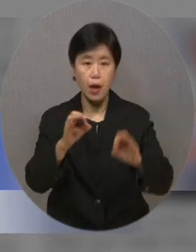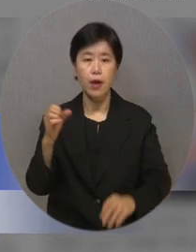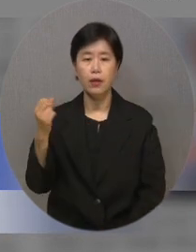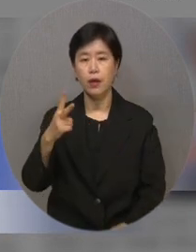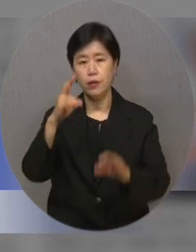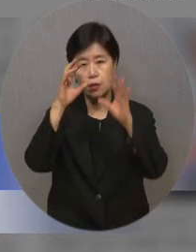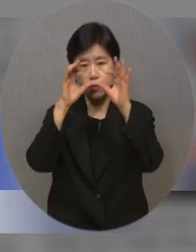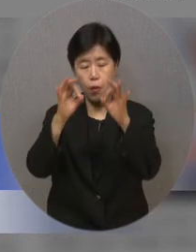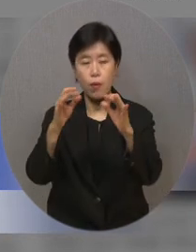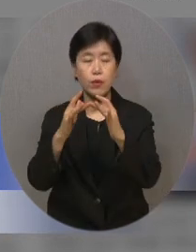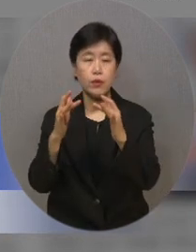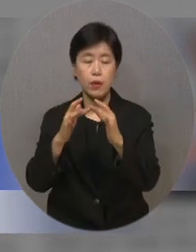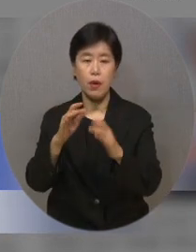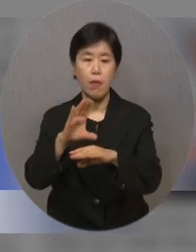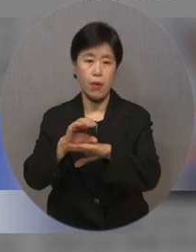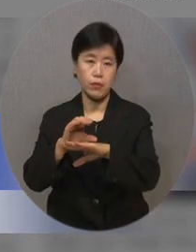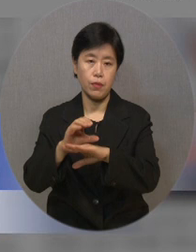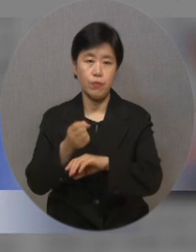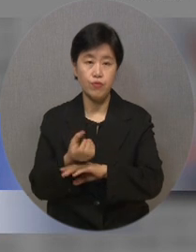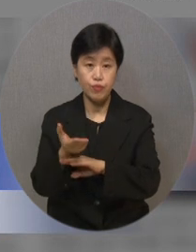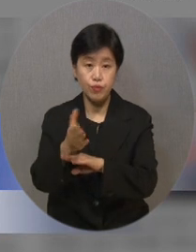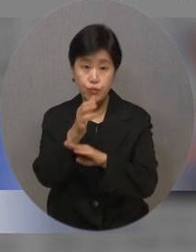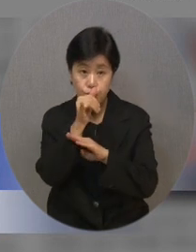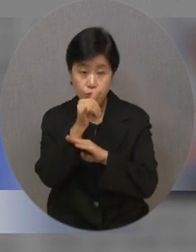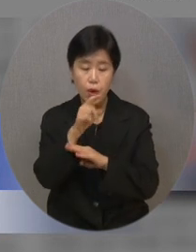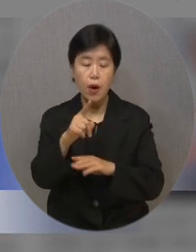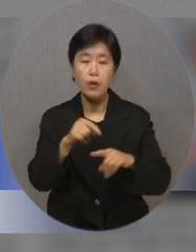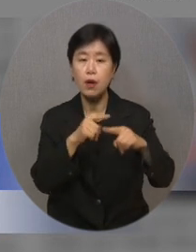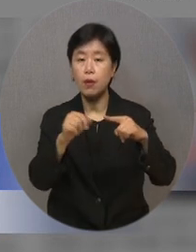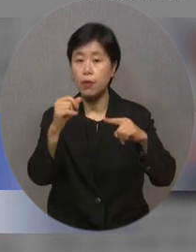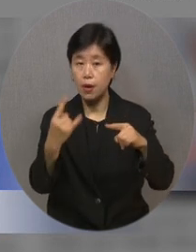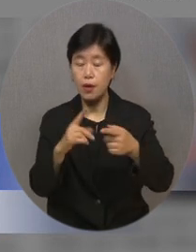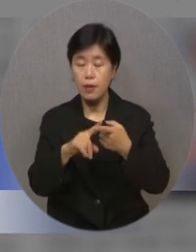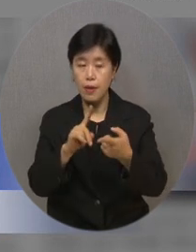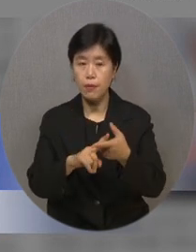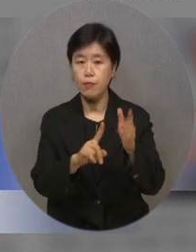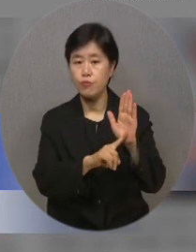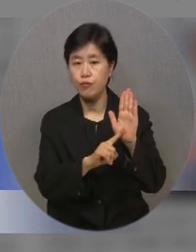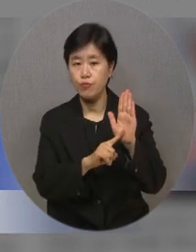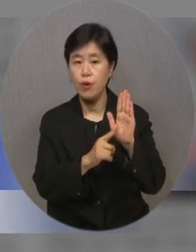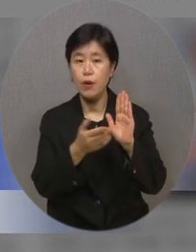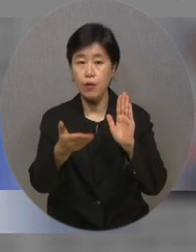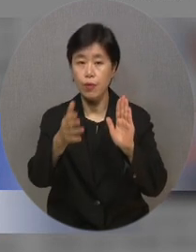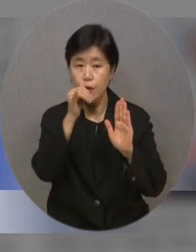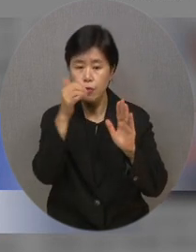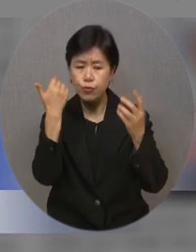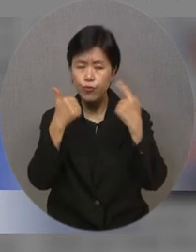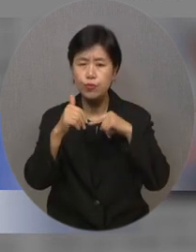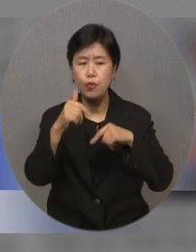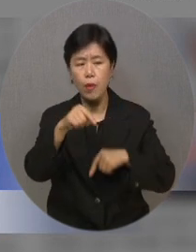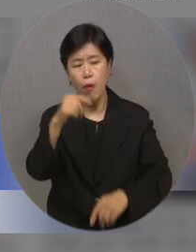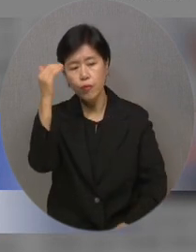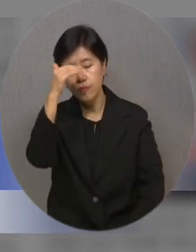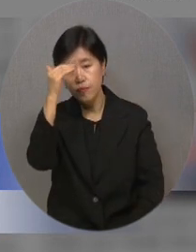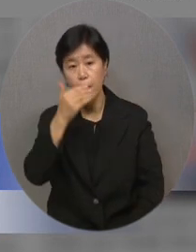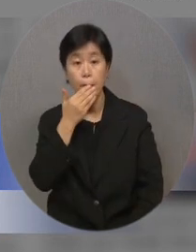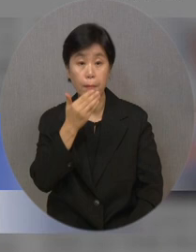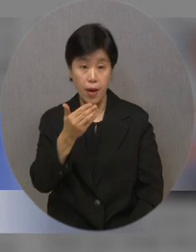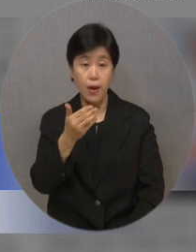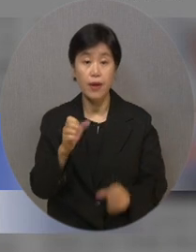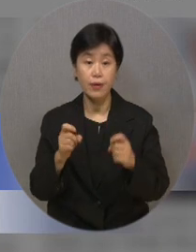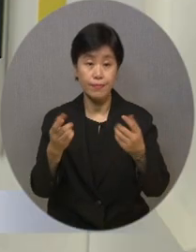서비스를 제공함으로써이 대회 홍보 효과를 높이고 누구나 대회를 관람하고 참여할 수 있도록